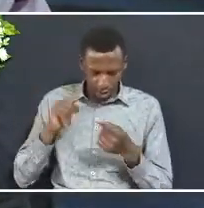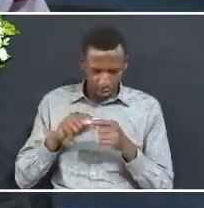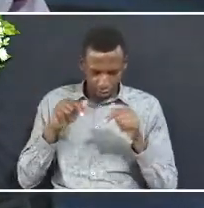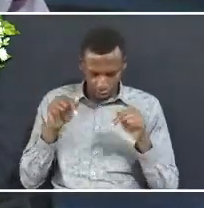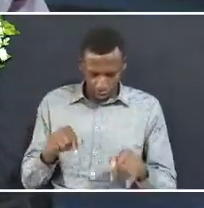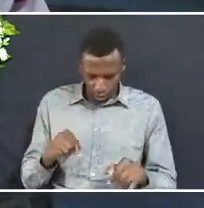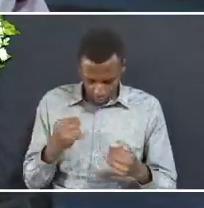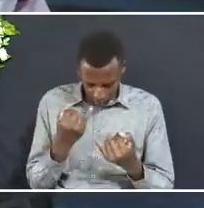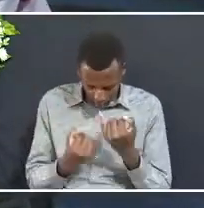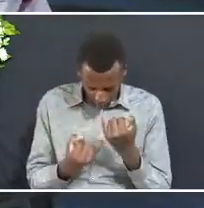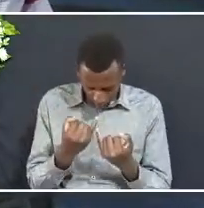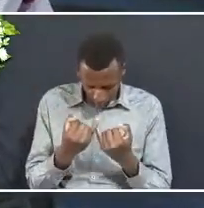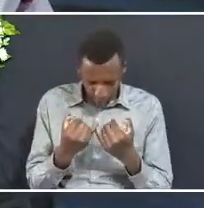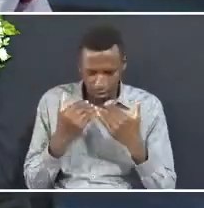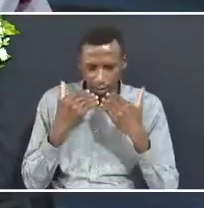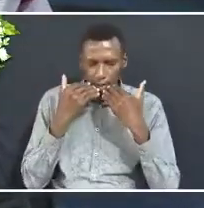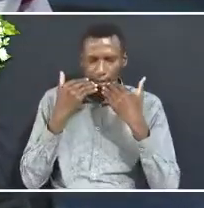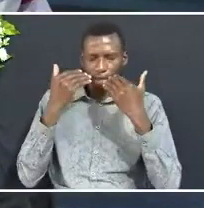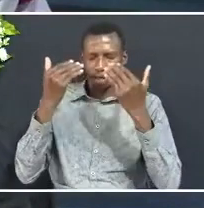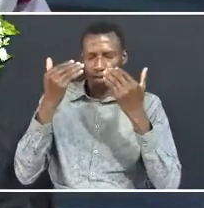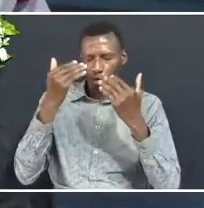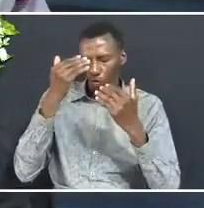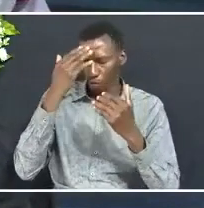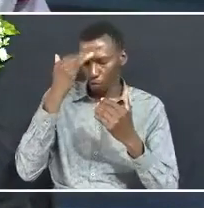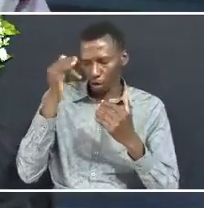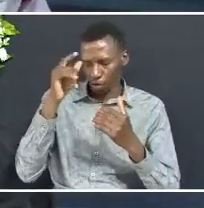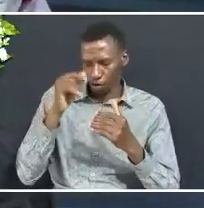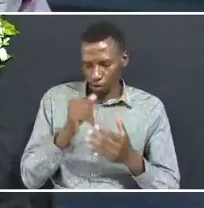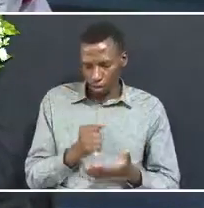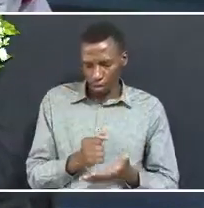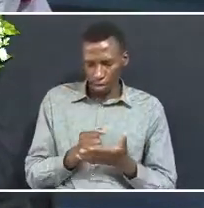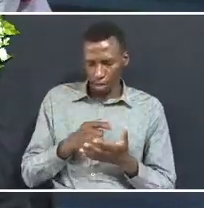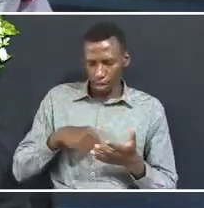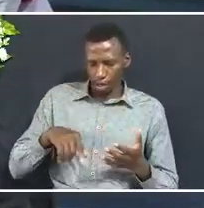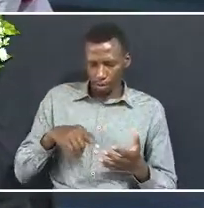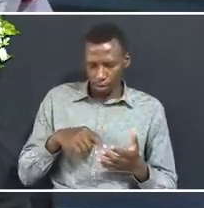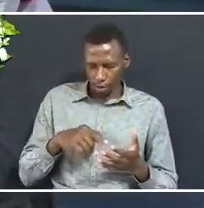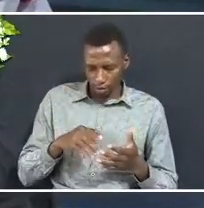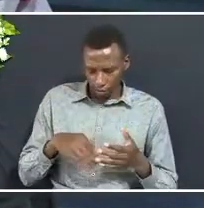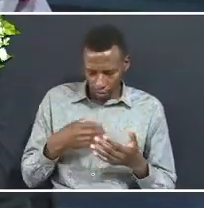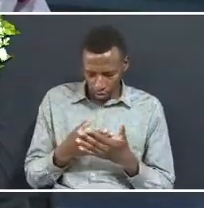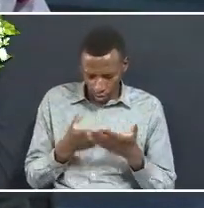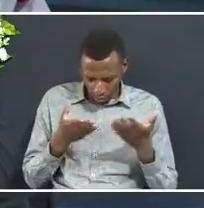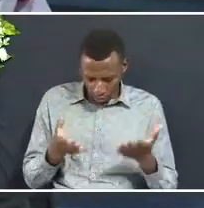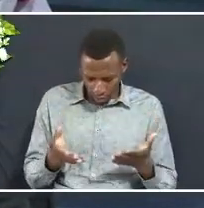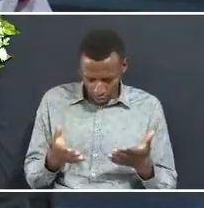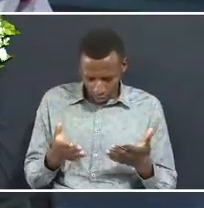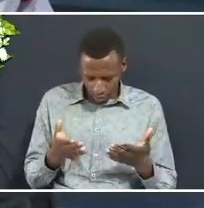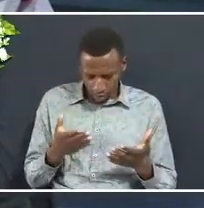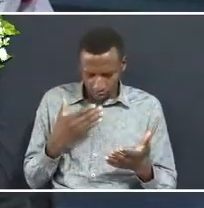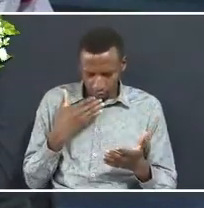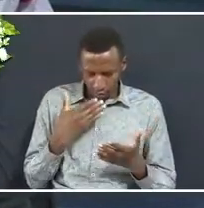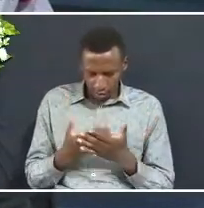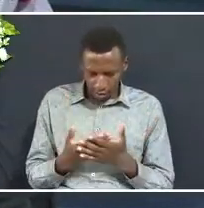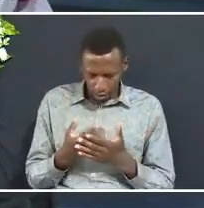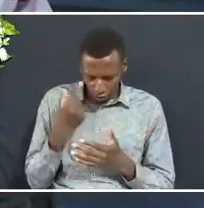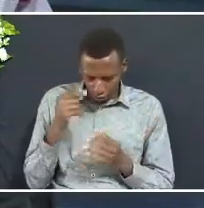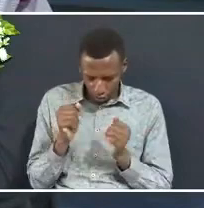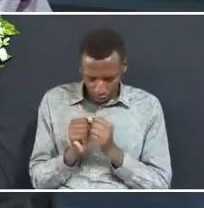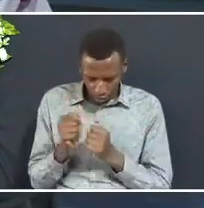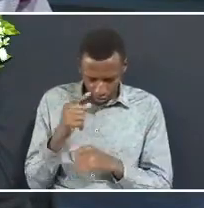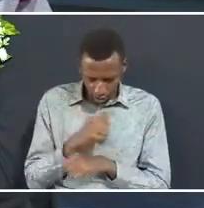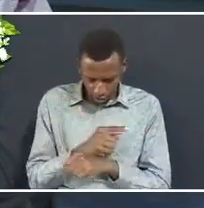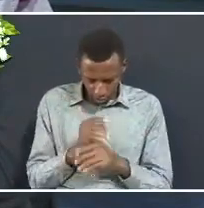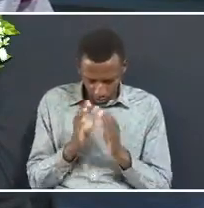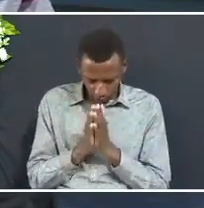chana. Tunakushukuru papa kwa sababu umetuwezesha tumeweza kukutana. Tunakushukuru kwa siku 10 ya maombi ambayo